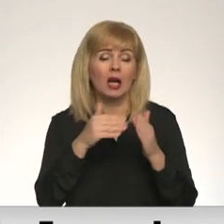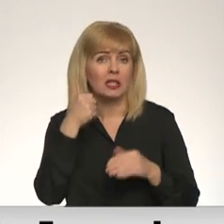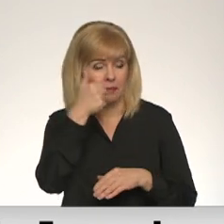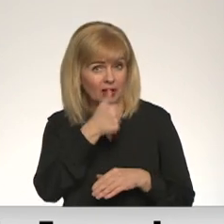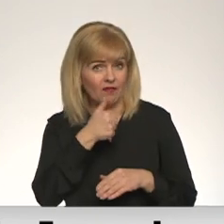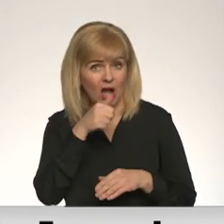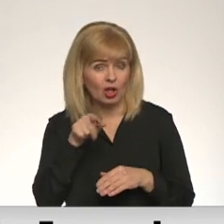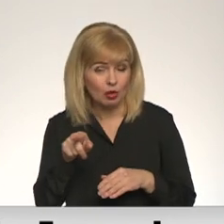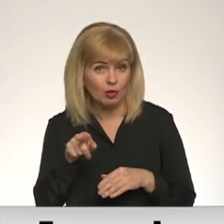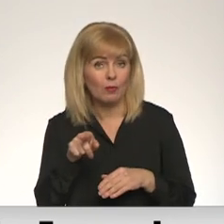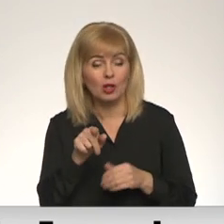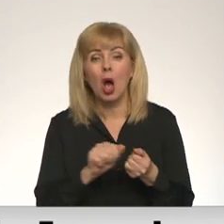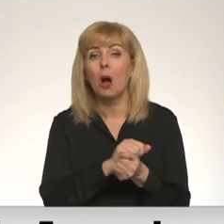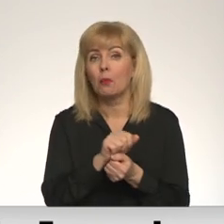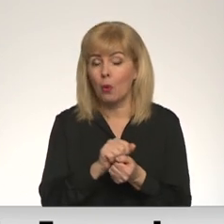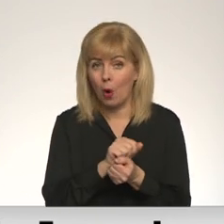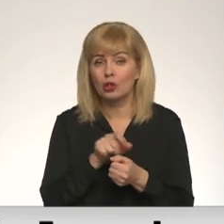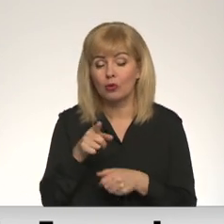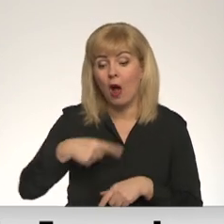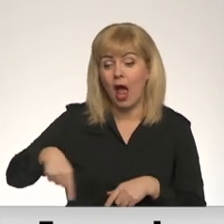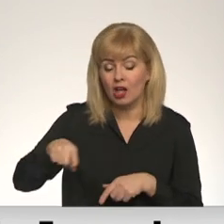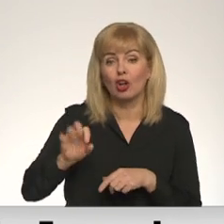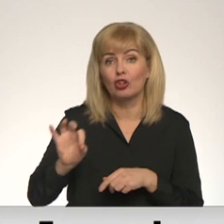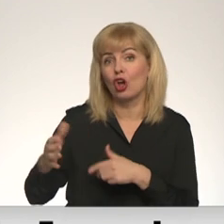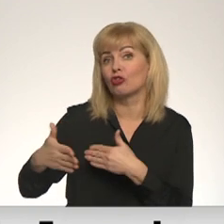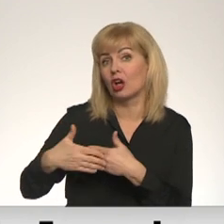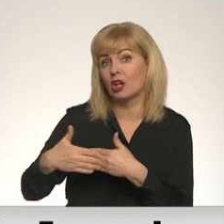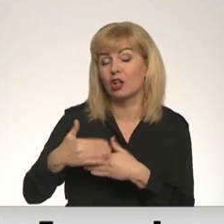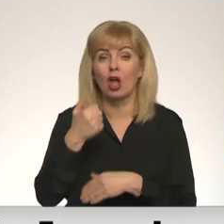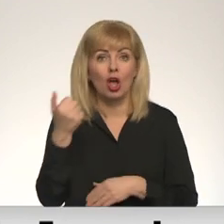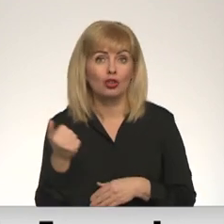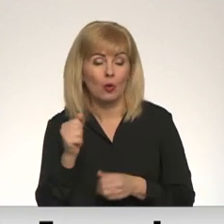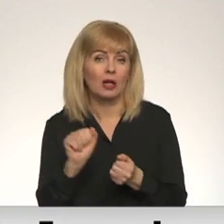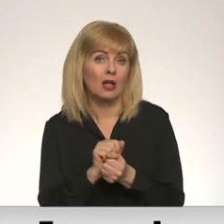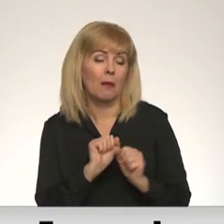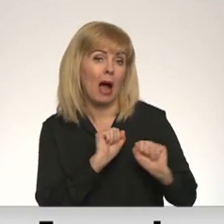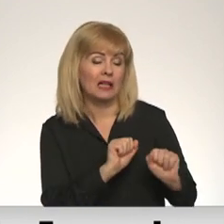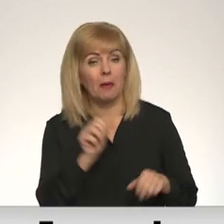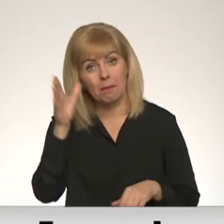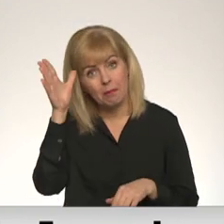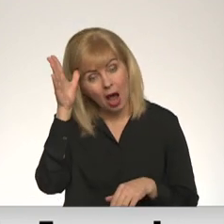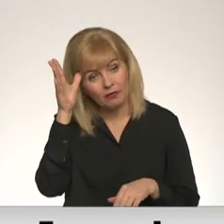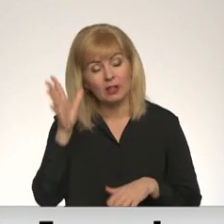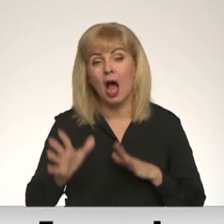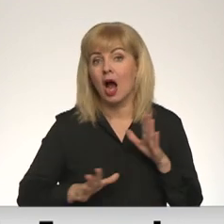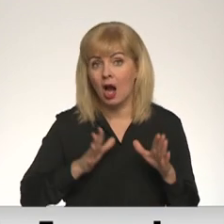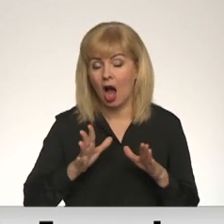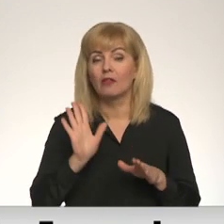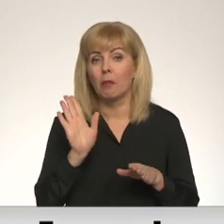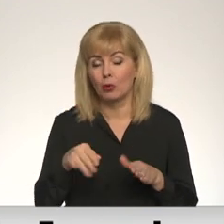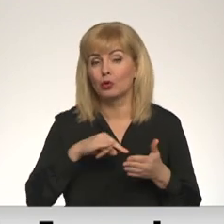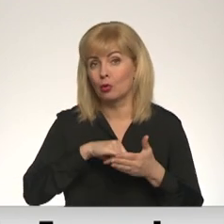īpašumos. Turklāt postījums skar ezera krastus. Tādēļ jau šogad dabas aizsardzības pārvalde iecerējusi īstenot projektu